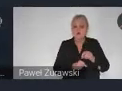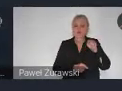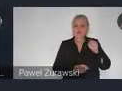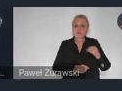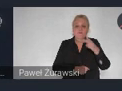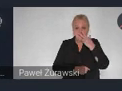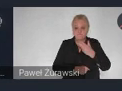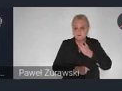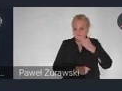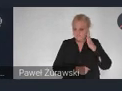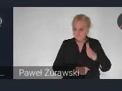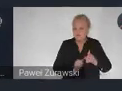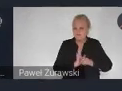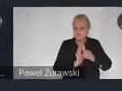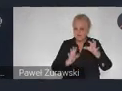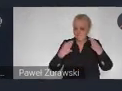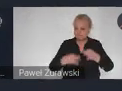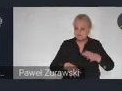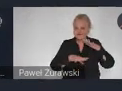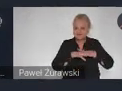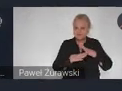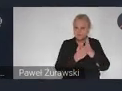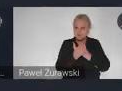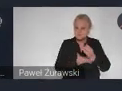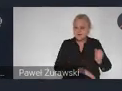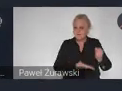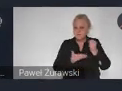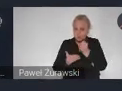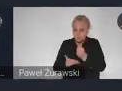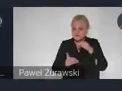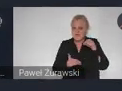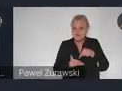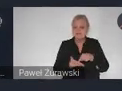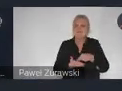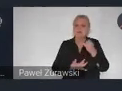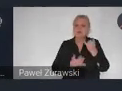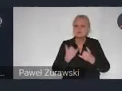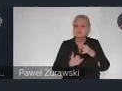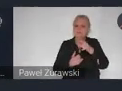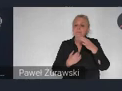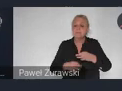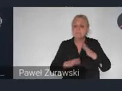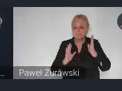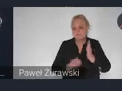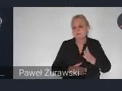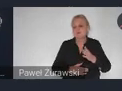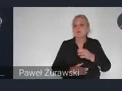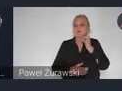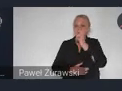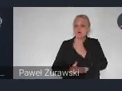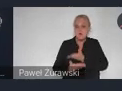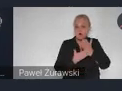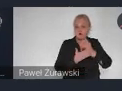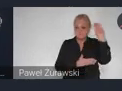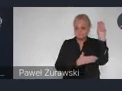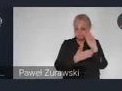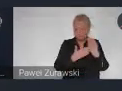one widoczne dla państwa w systemie obsługi dotacji gdy będą państwo wypełniać swoją ofertę